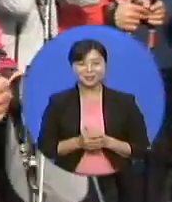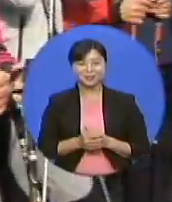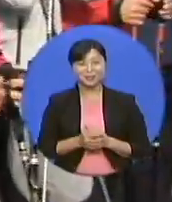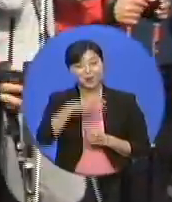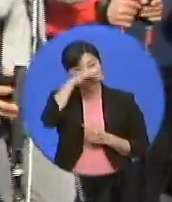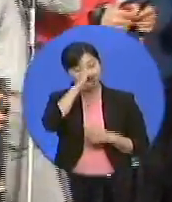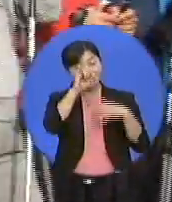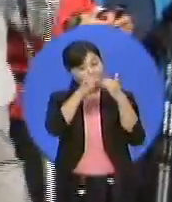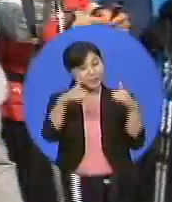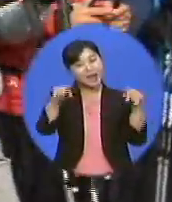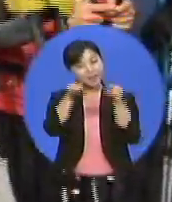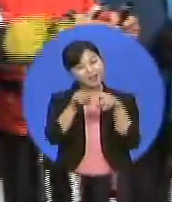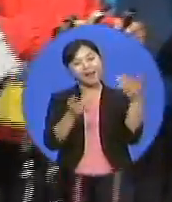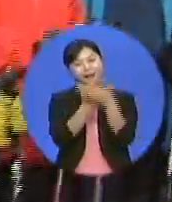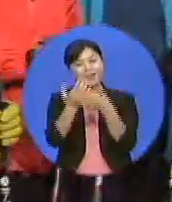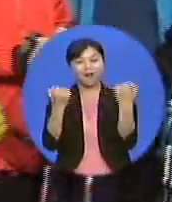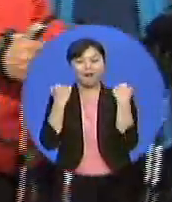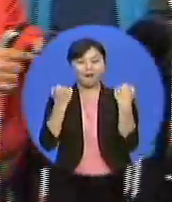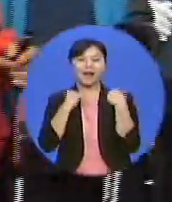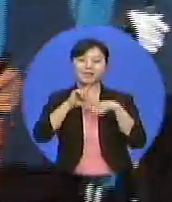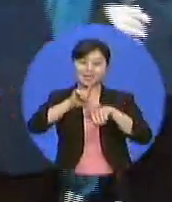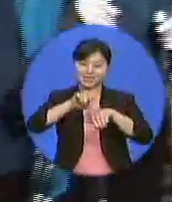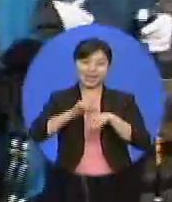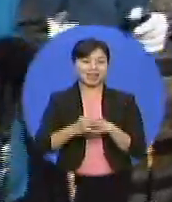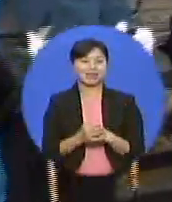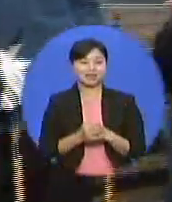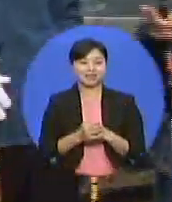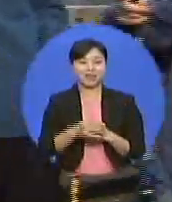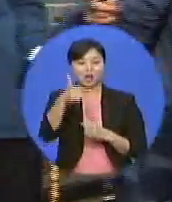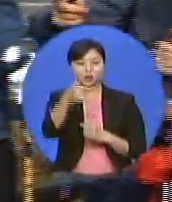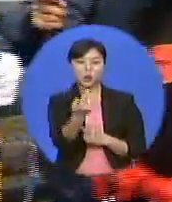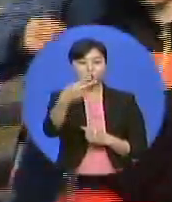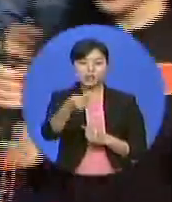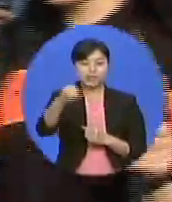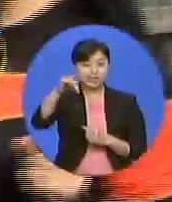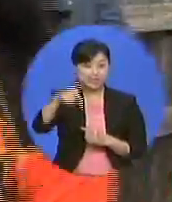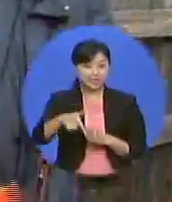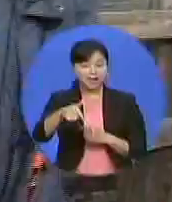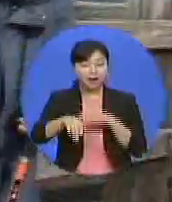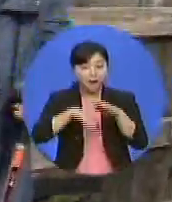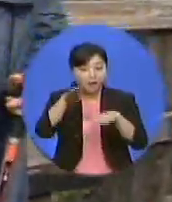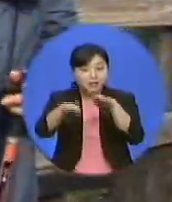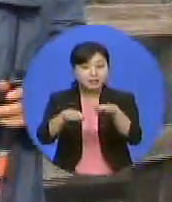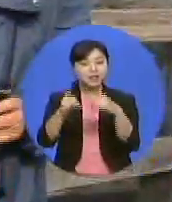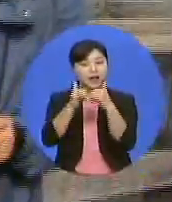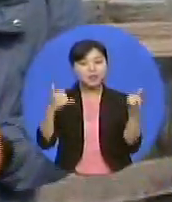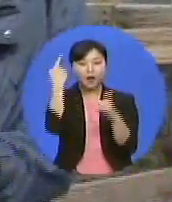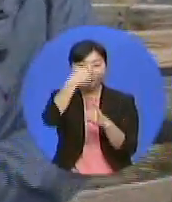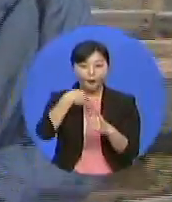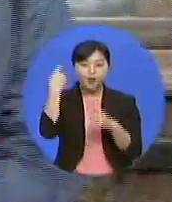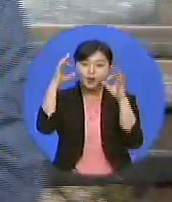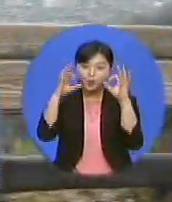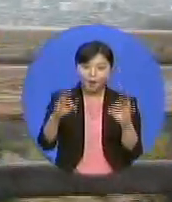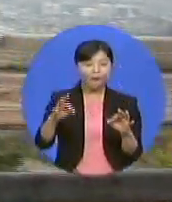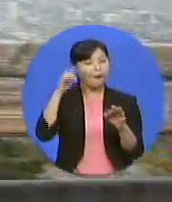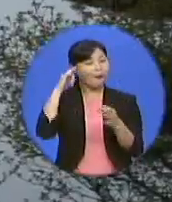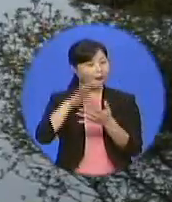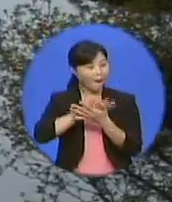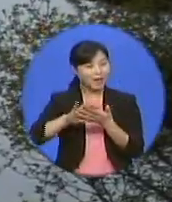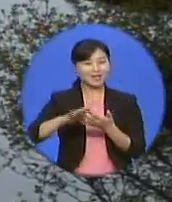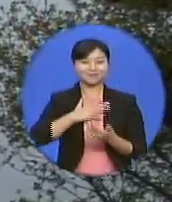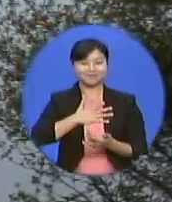좋은 사람들과 함께한 건강한 시간. 노르딕 워킹으로 인해 사람들의 얼굴은 상쾌함으로 가득하다.